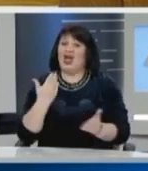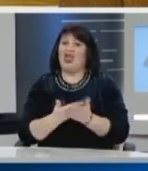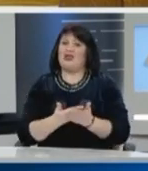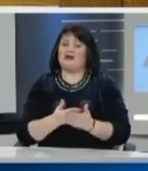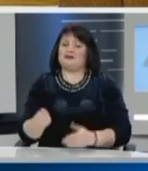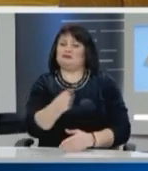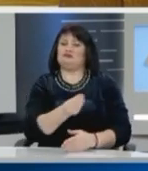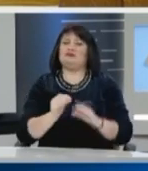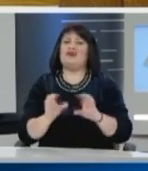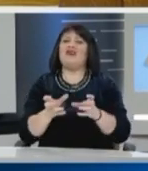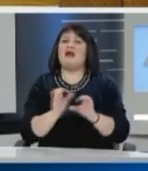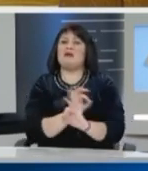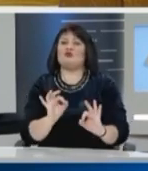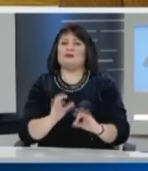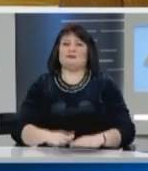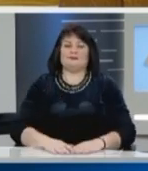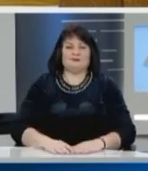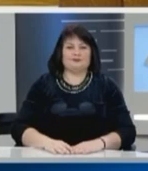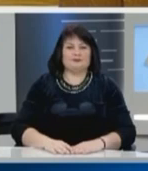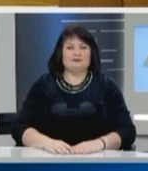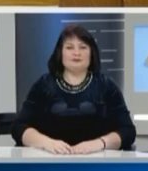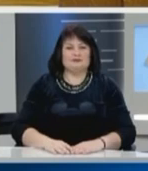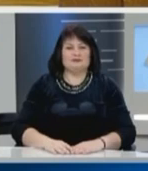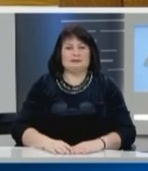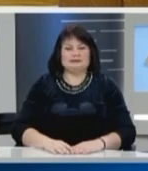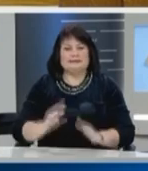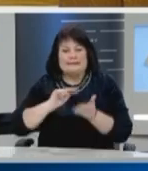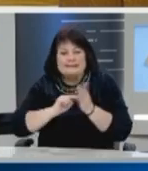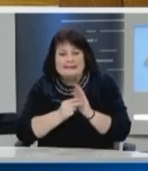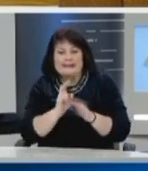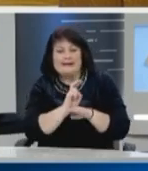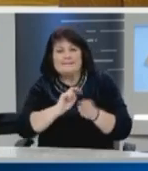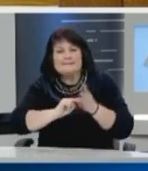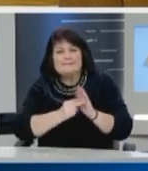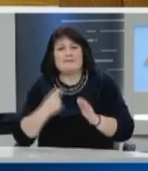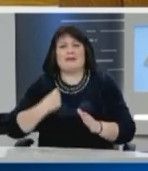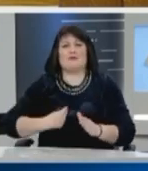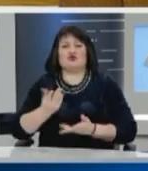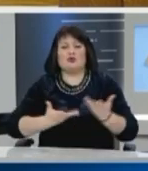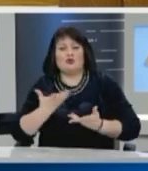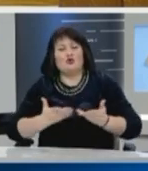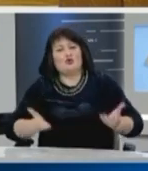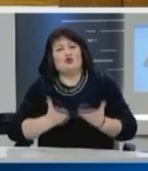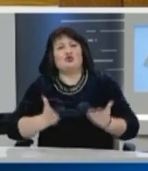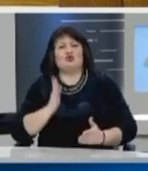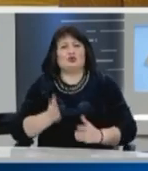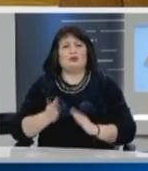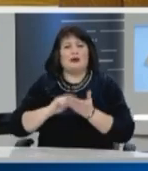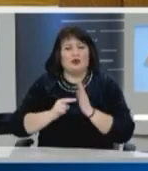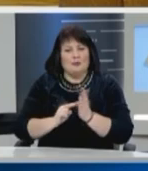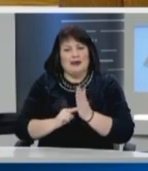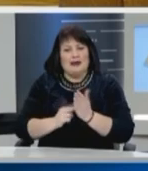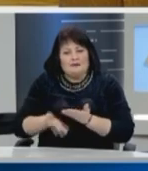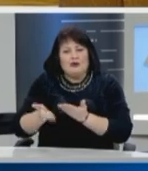προσπάθεια, ακόμα και από το υστέρημα, το περίσσευμα του δημόσιου προϋπολογισμού κάθε φορά